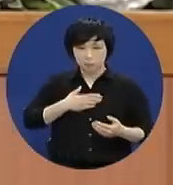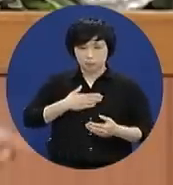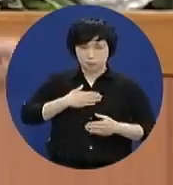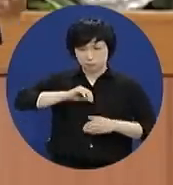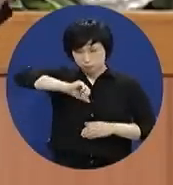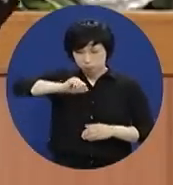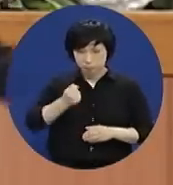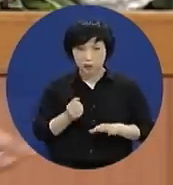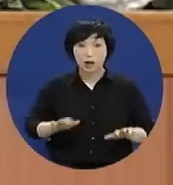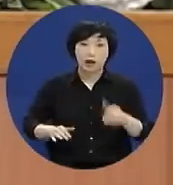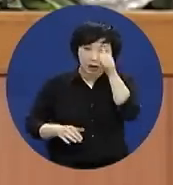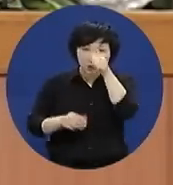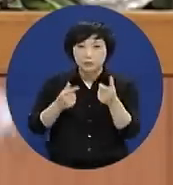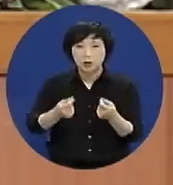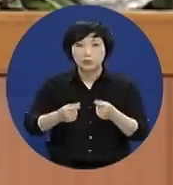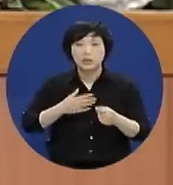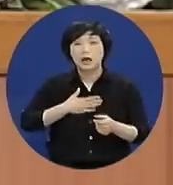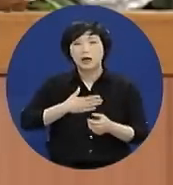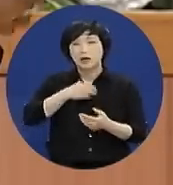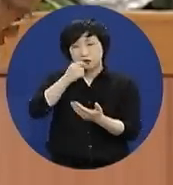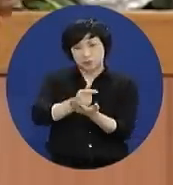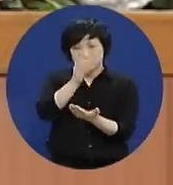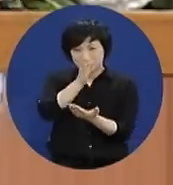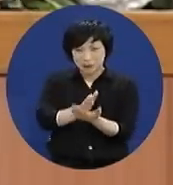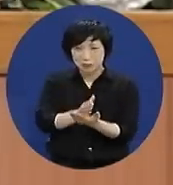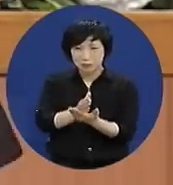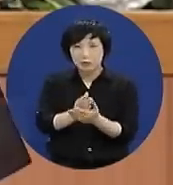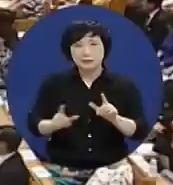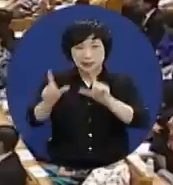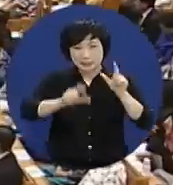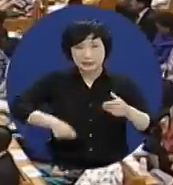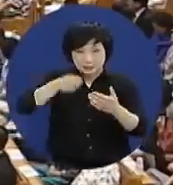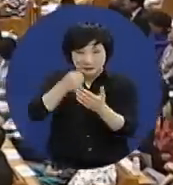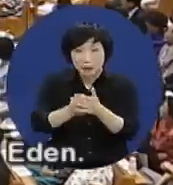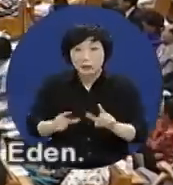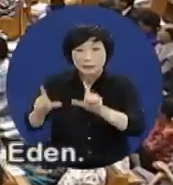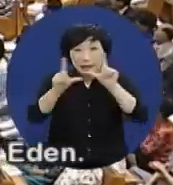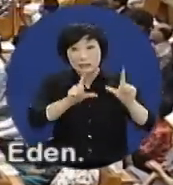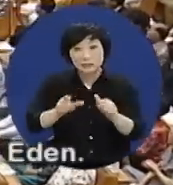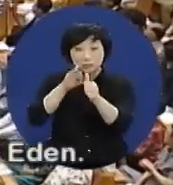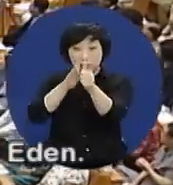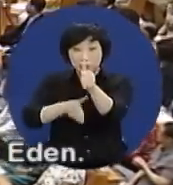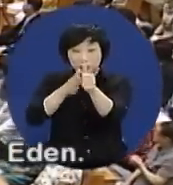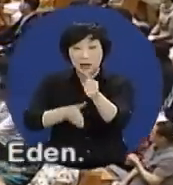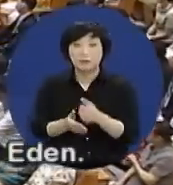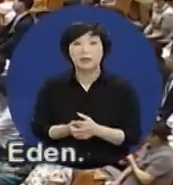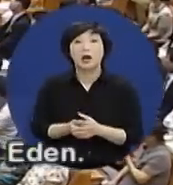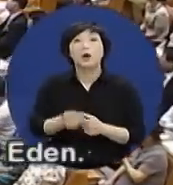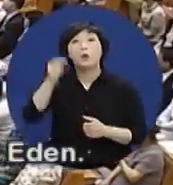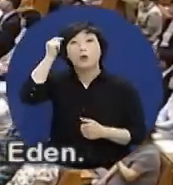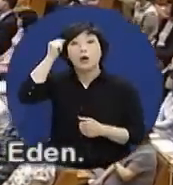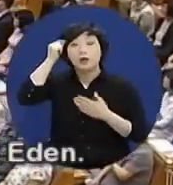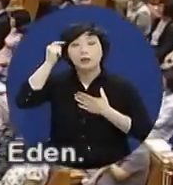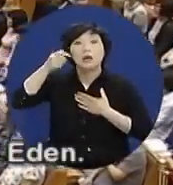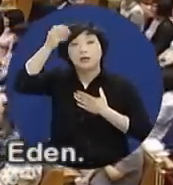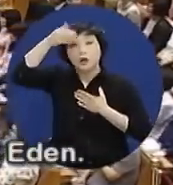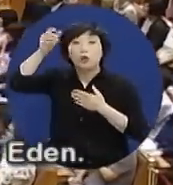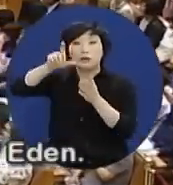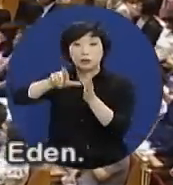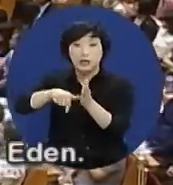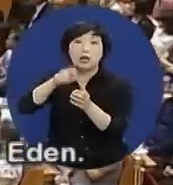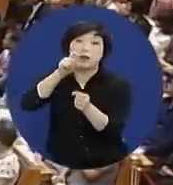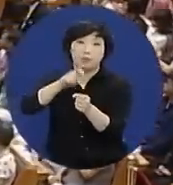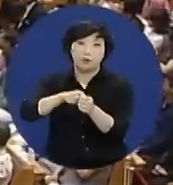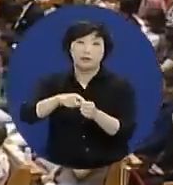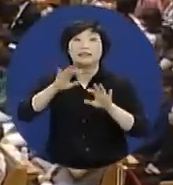ないと言ったことは絶対にしないでアダムのように惑わされないで生きようと決心しなければなりません魂の時のため